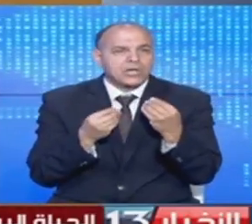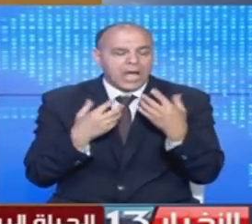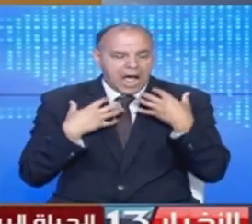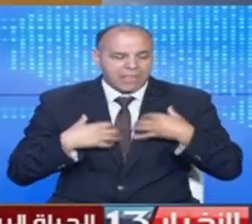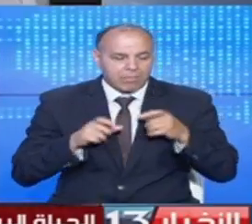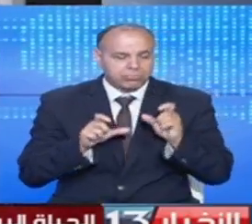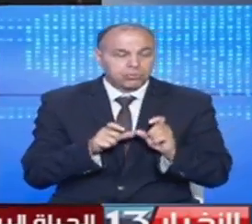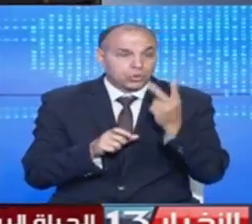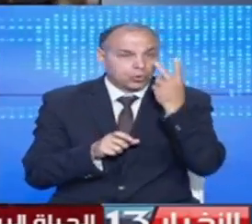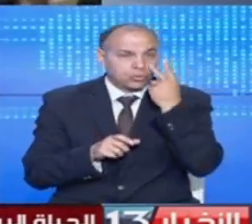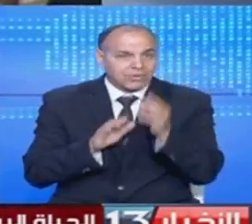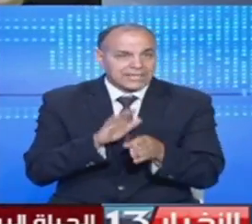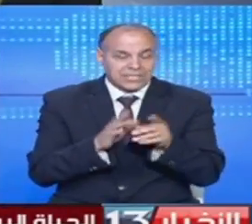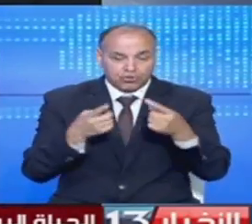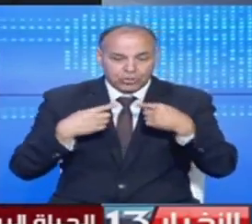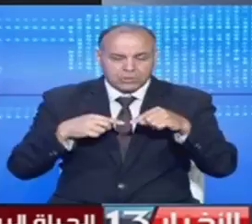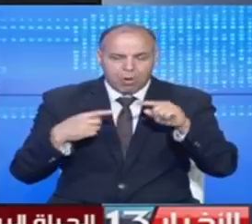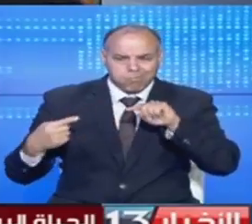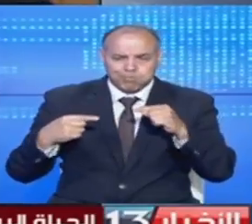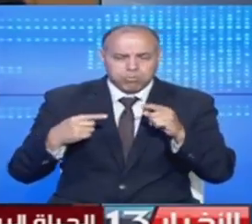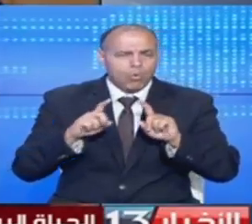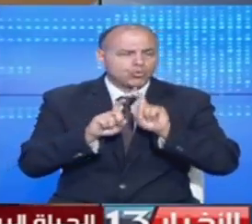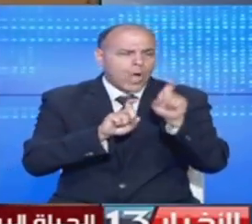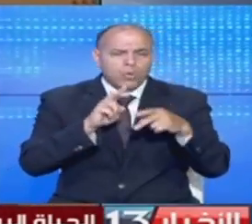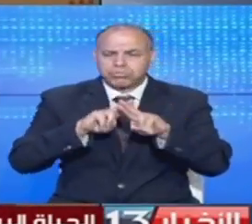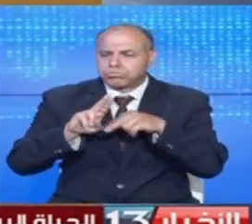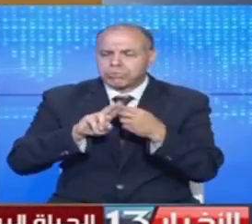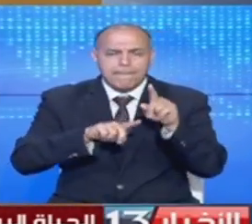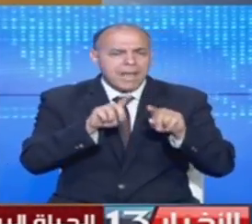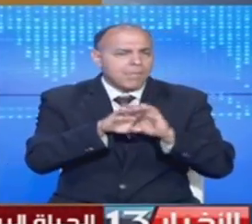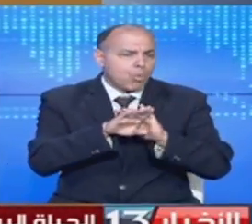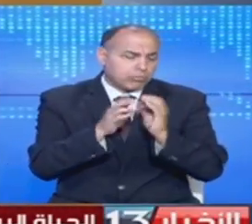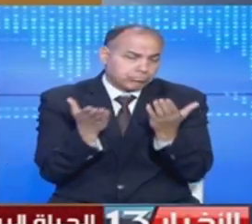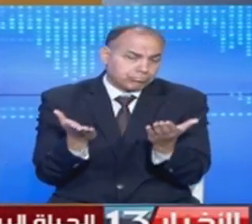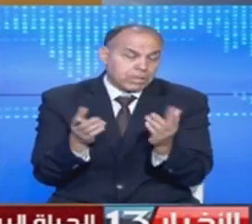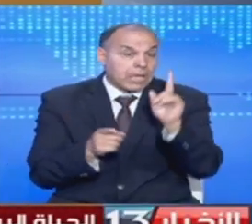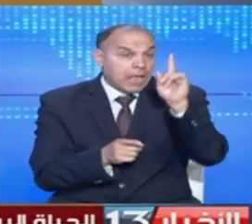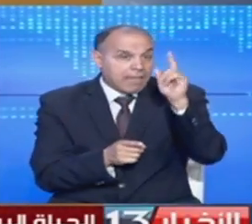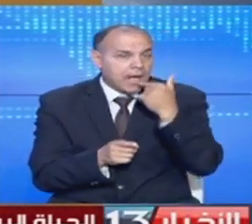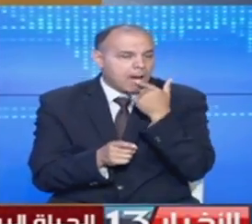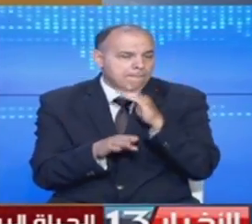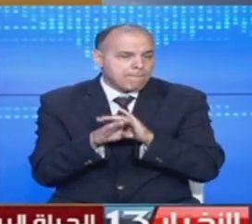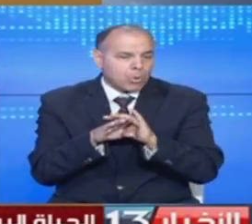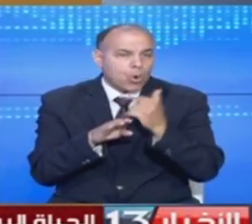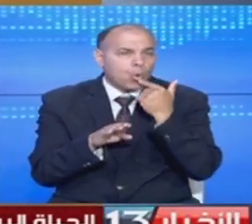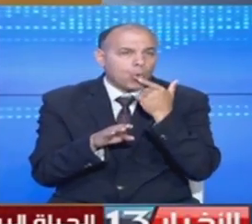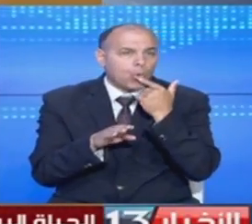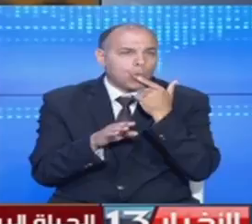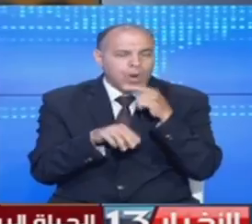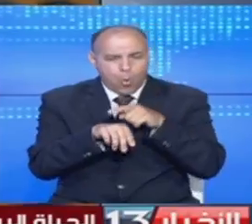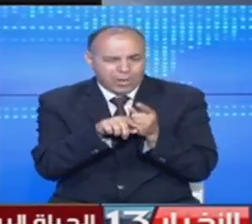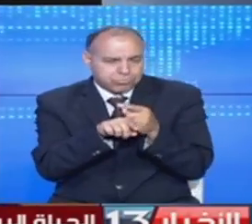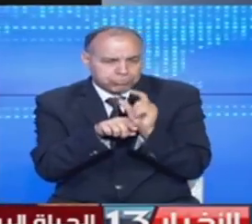النواب، وشهد انطلاق الجلسة توترا ونقاشا حول بعض مضامينها خاصة فيما يتعلق بالحيز